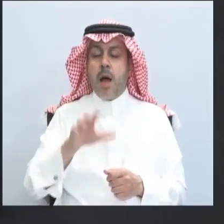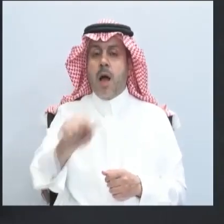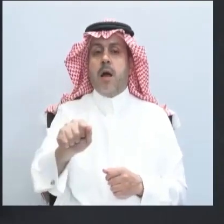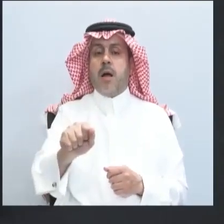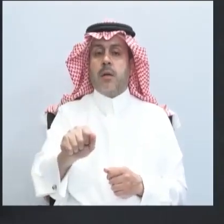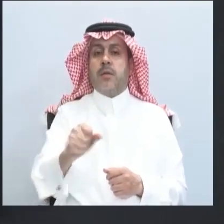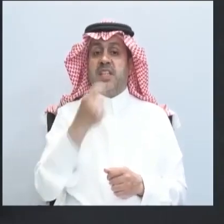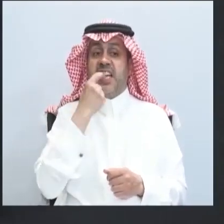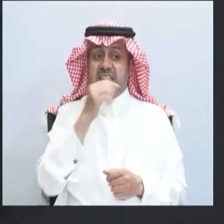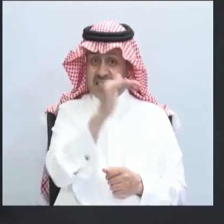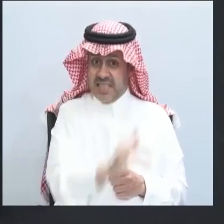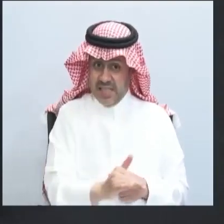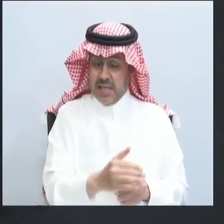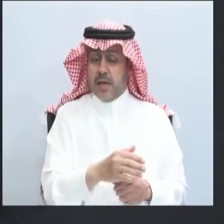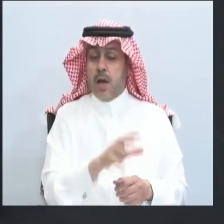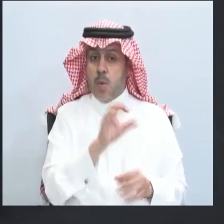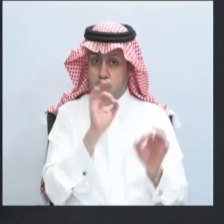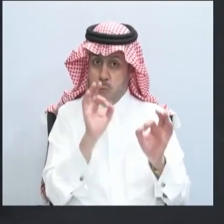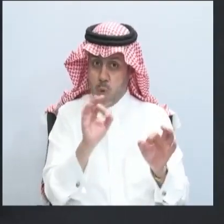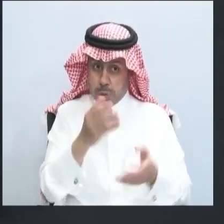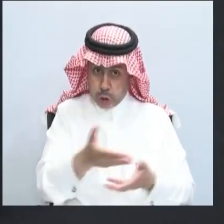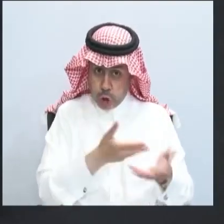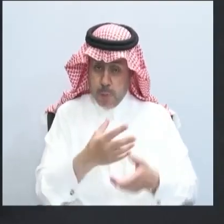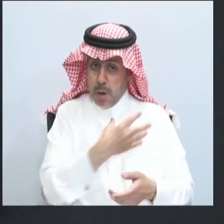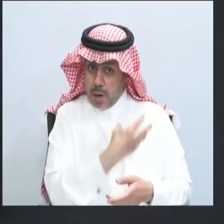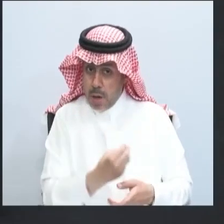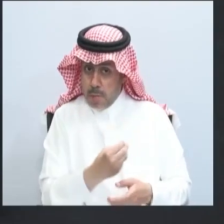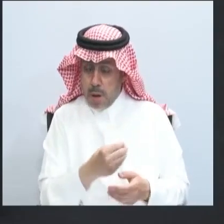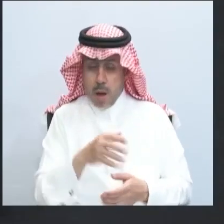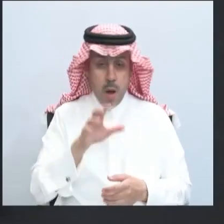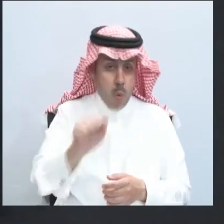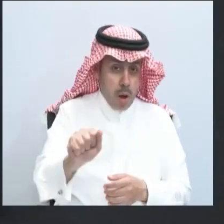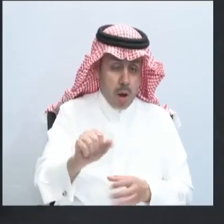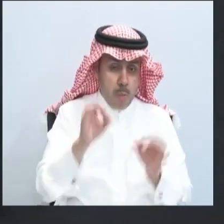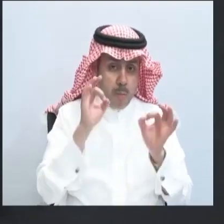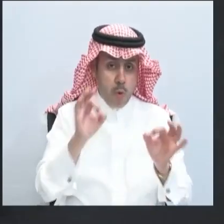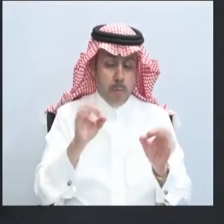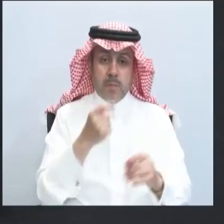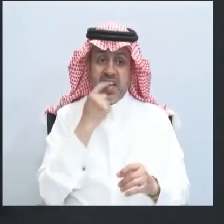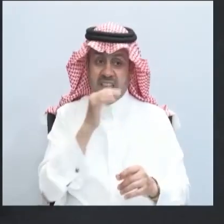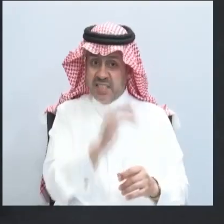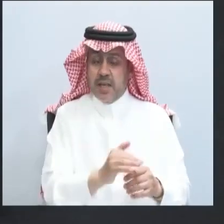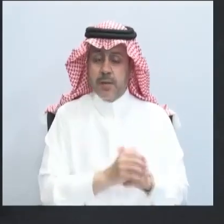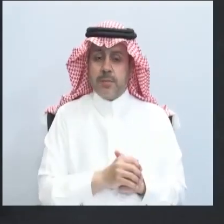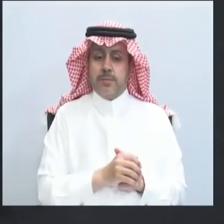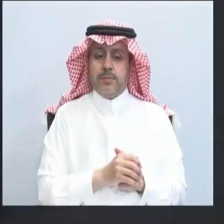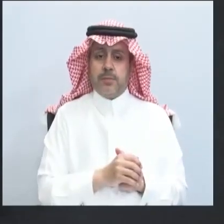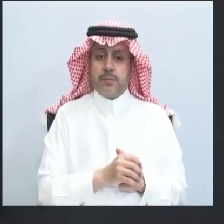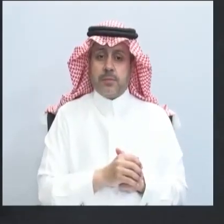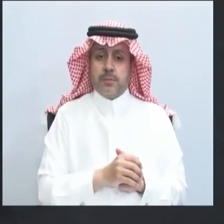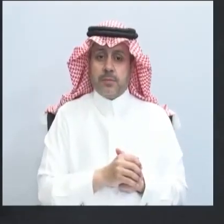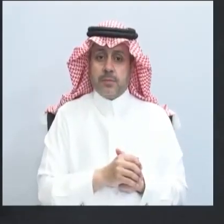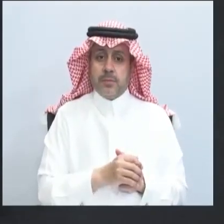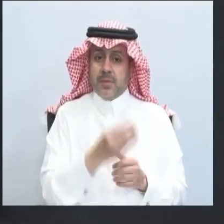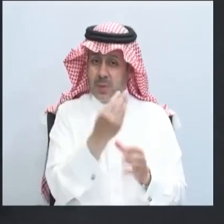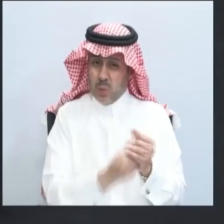ماذا يحتاج الصغير غالبا الى عنصر ماذا الصغير غالبا اذا دمعت عينه